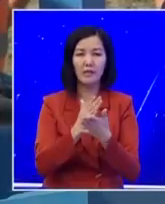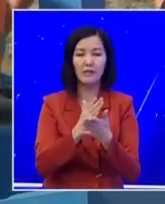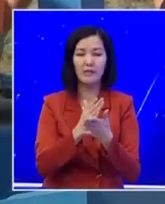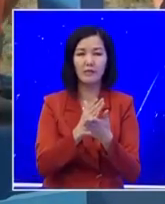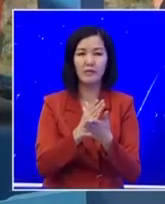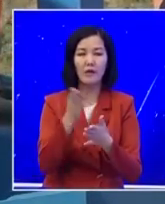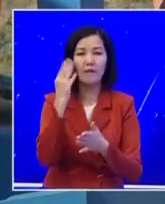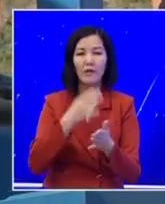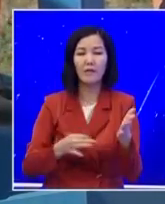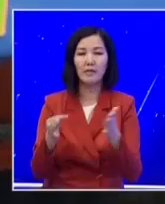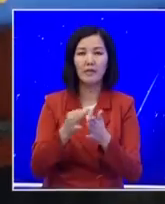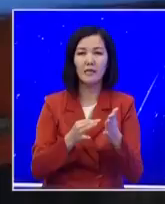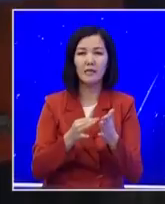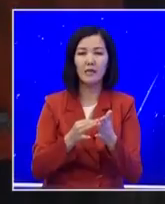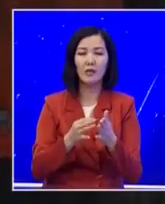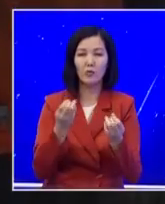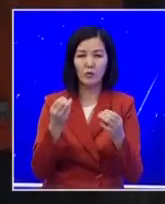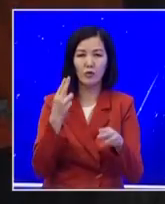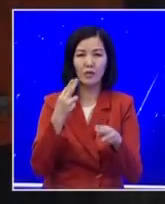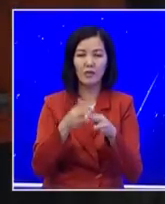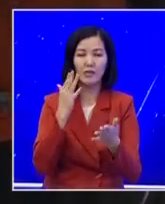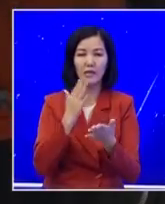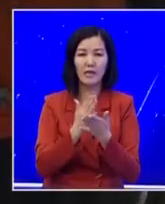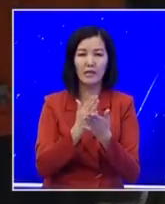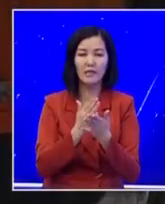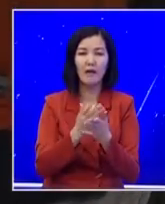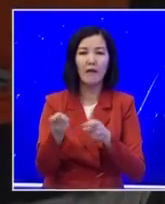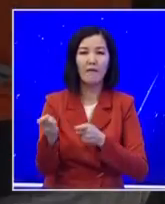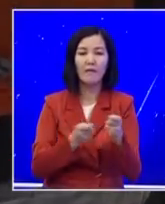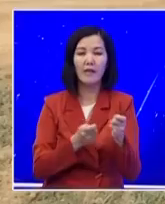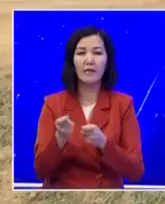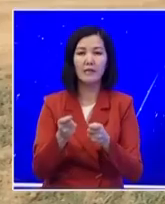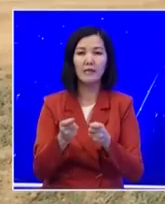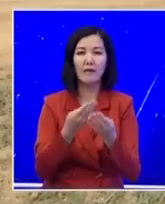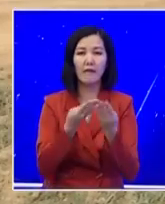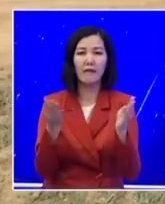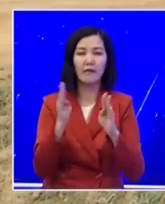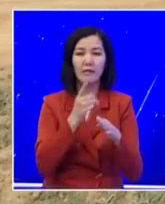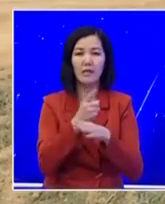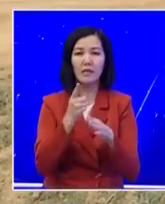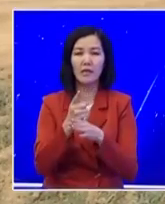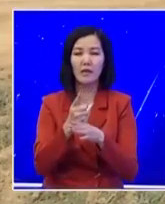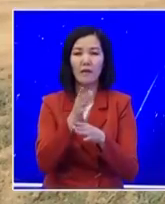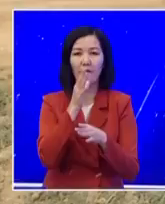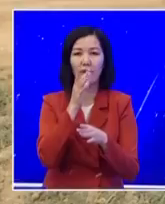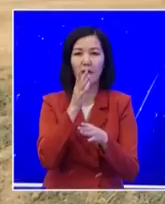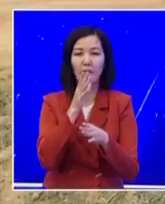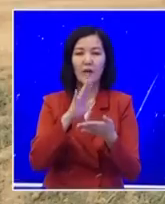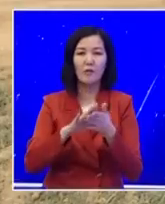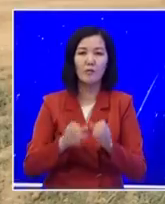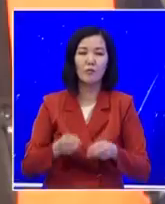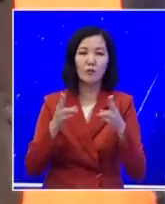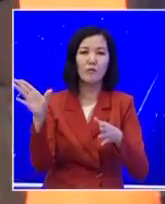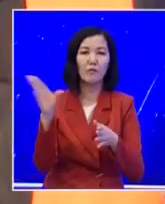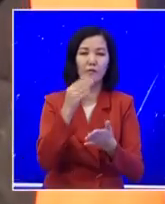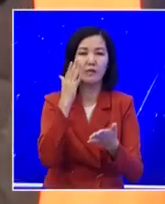человека. Алматинская область не стала исключением. Власти были вынуждены ввести карантинные меры. А это ограничение передвижения как людей,